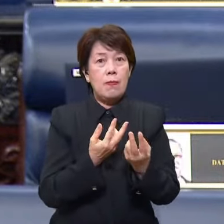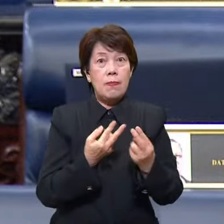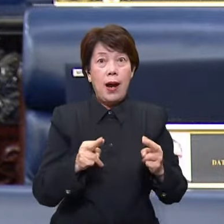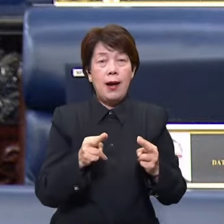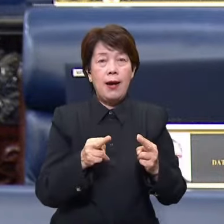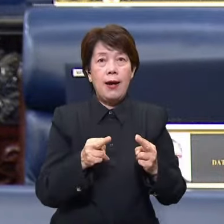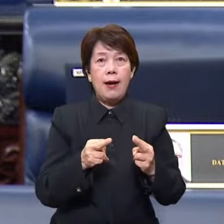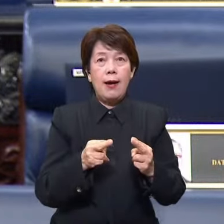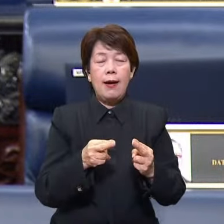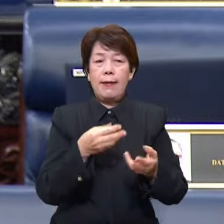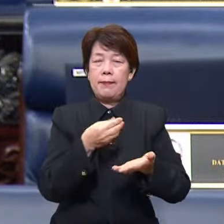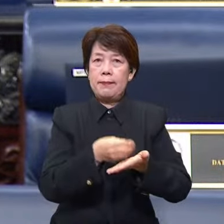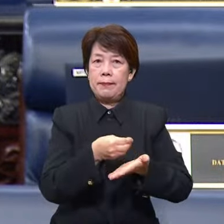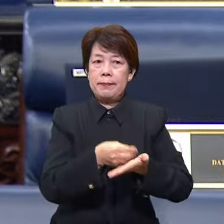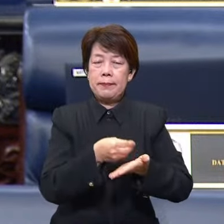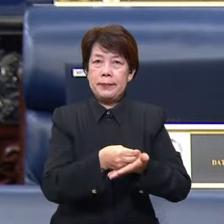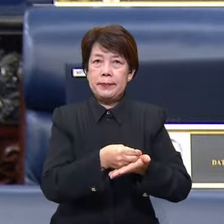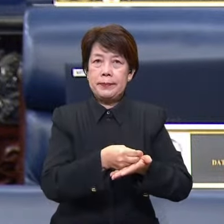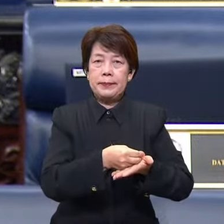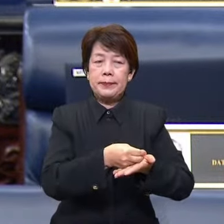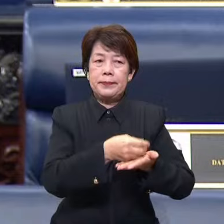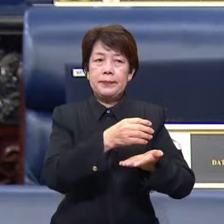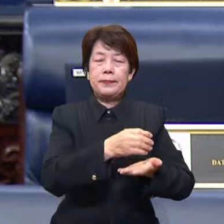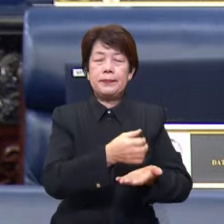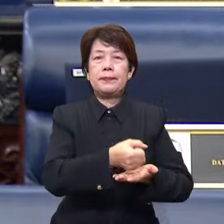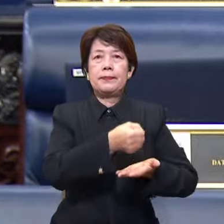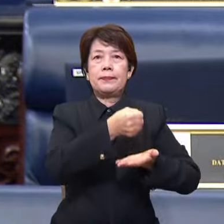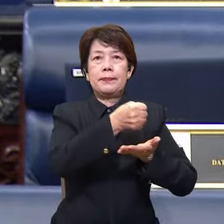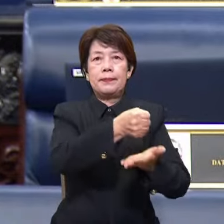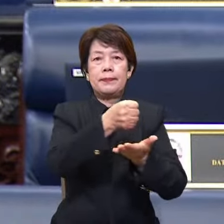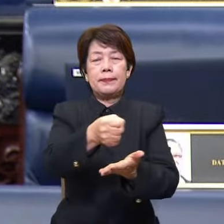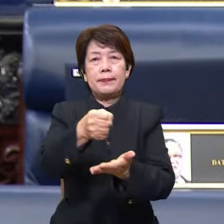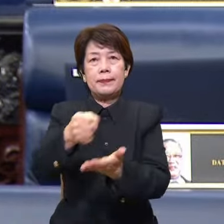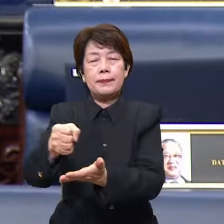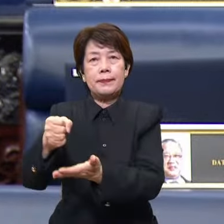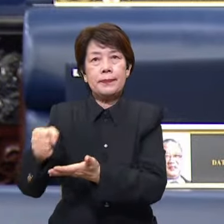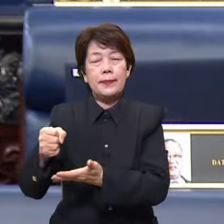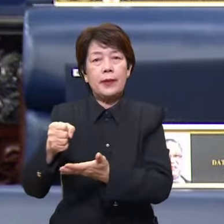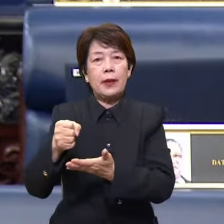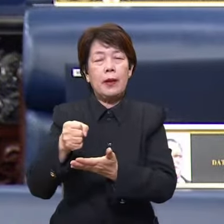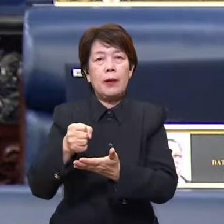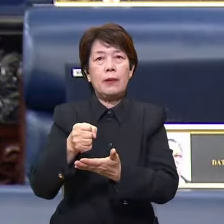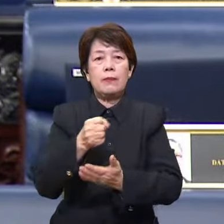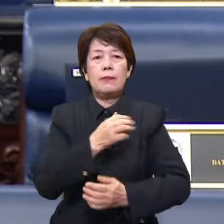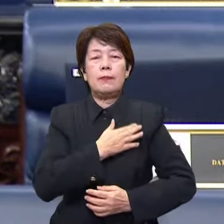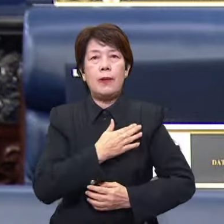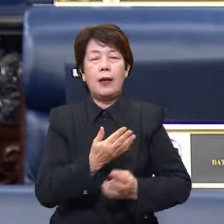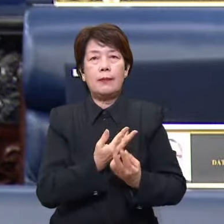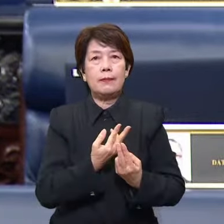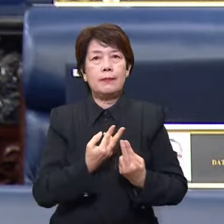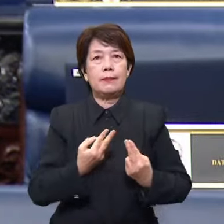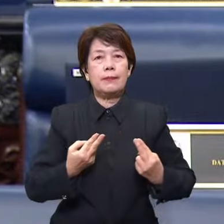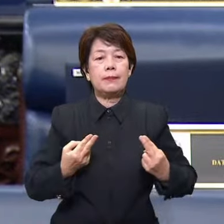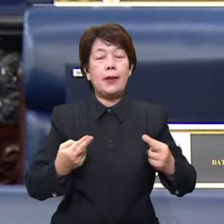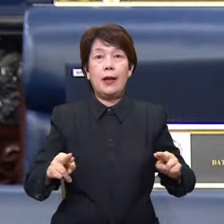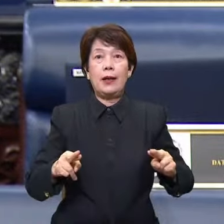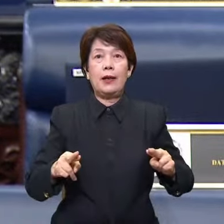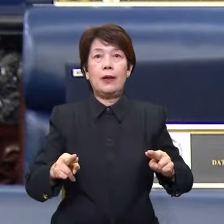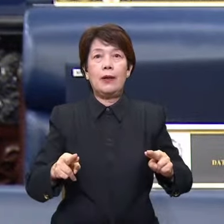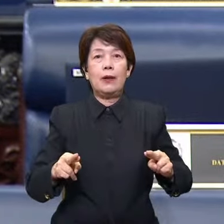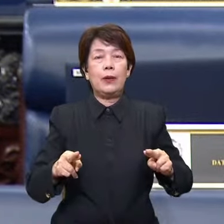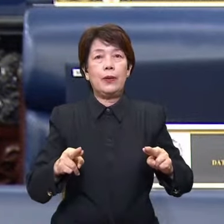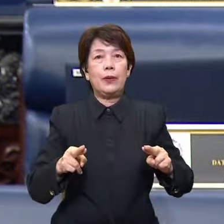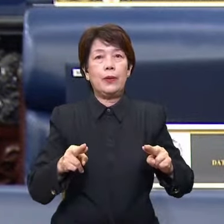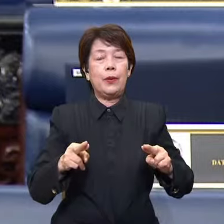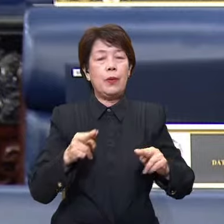ya, bagi mana-mana pun negara perlu dibuat persiapan supaya dalam hal yang dikatakan universal